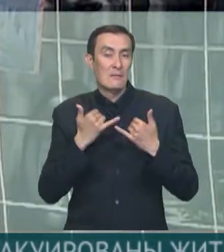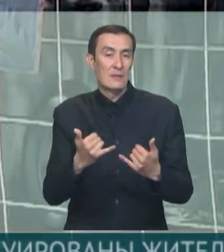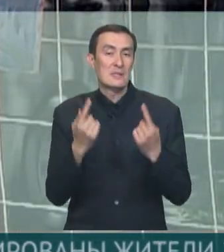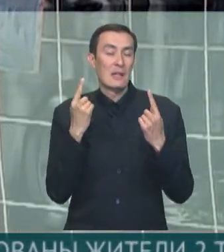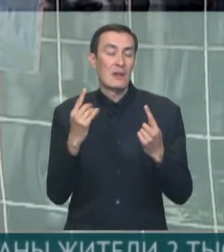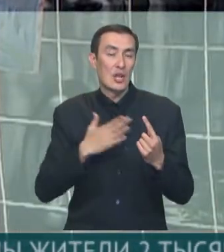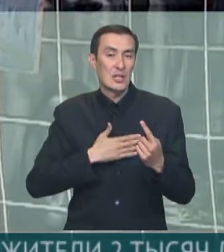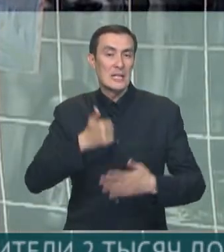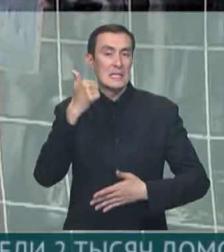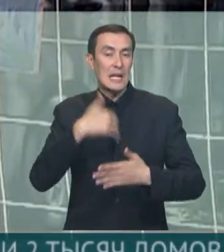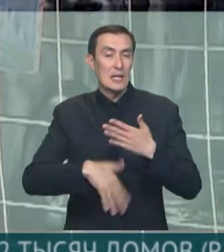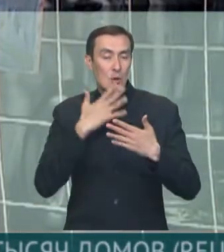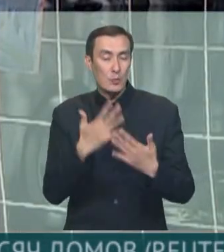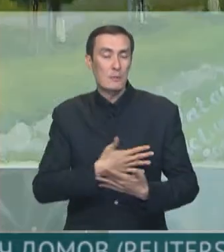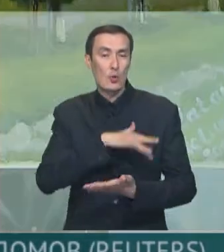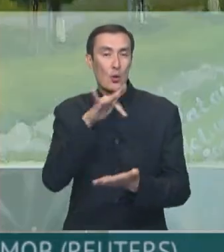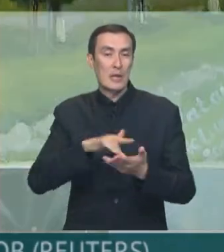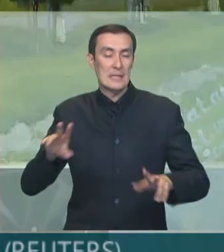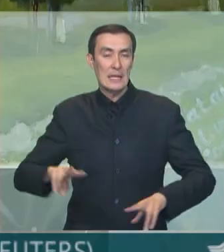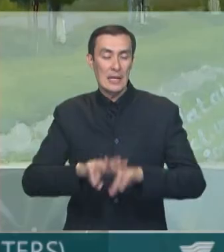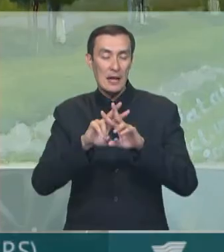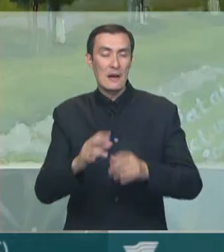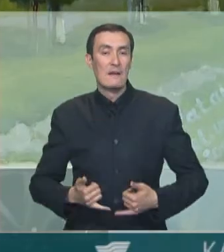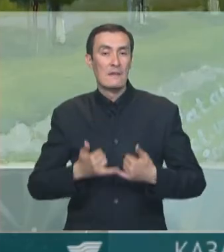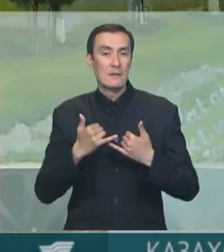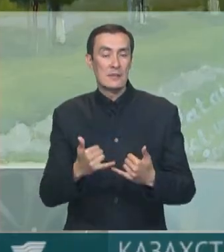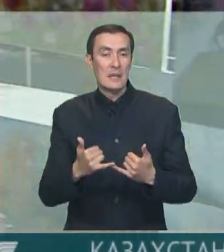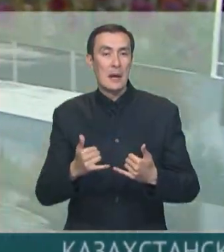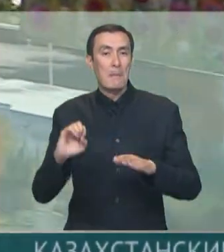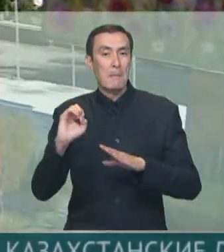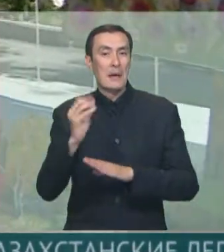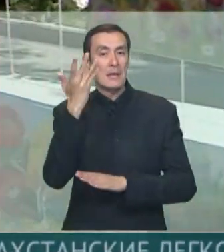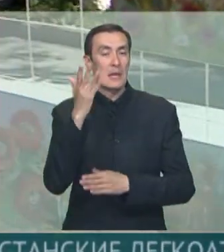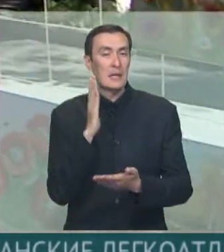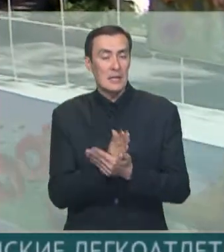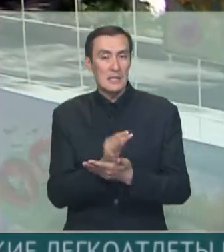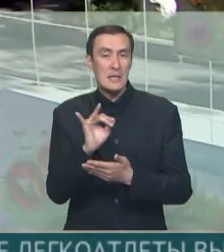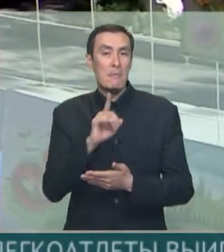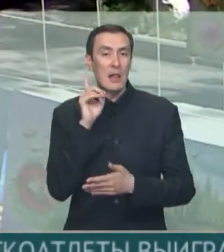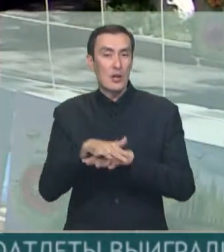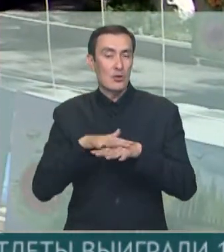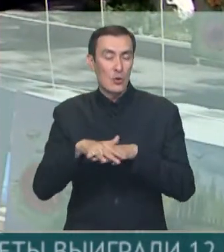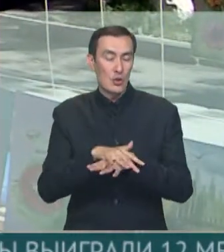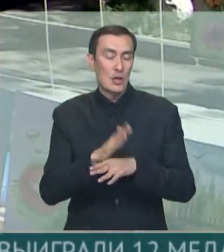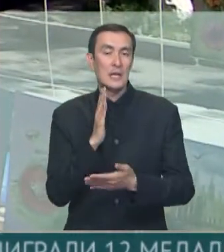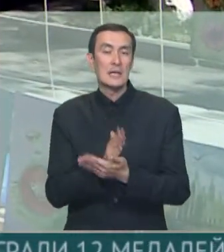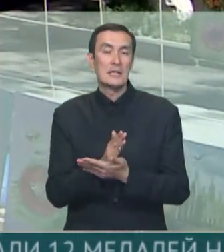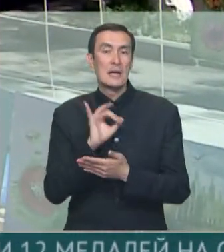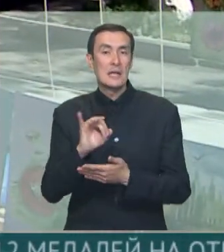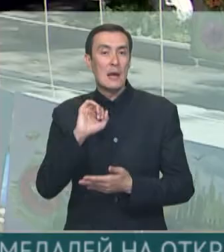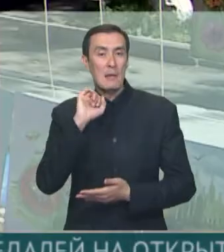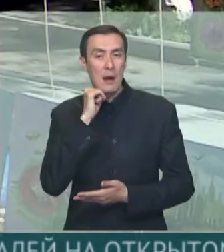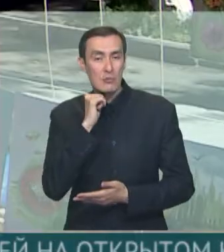нашей столицы любимой Астане. Здесь и Байтерек. Здесь и молодежь, и